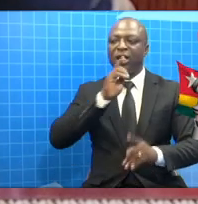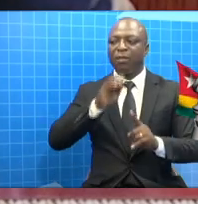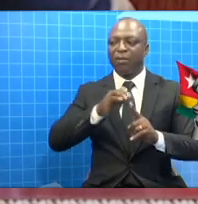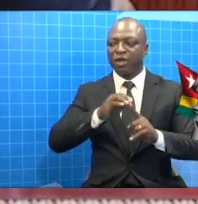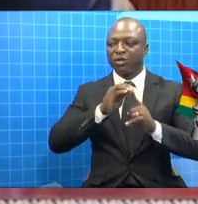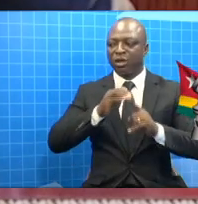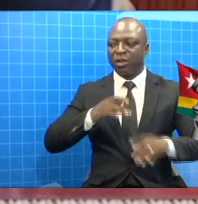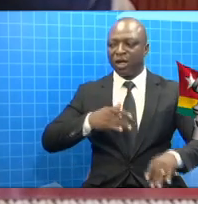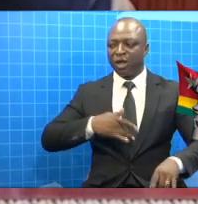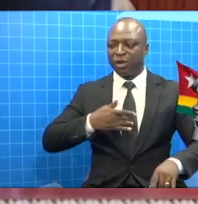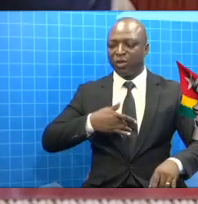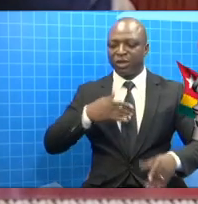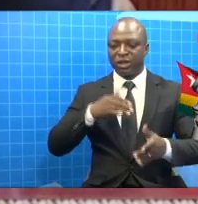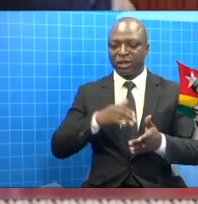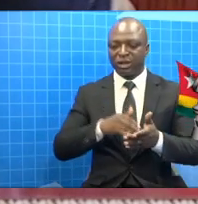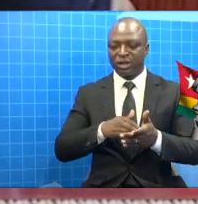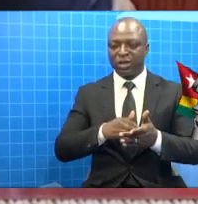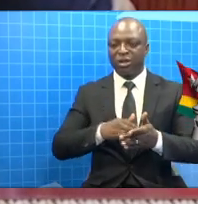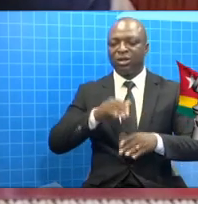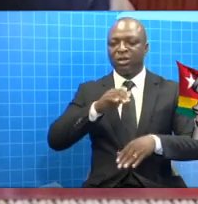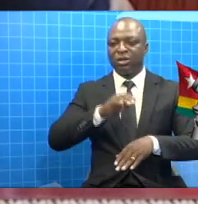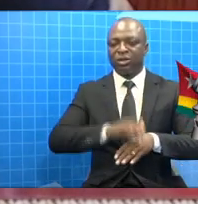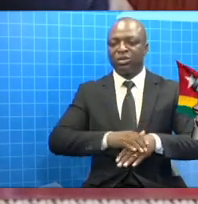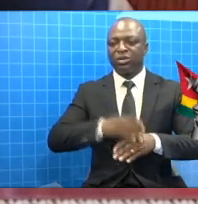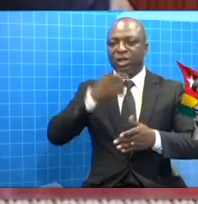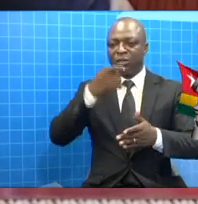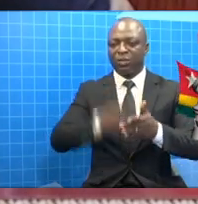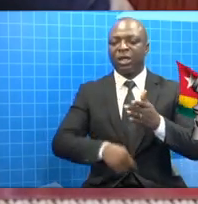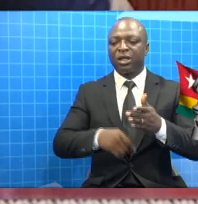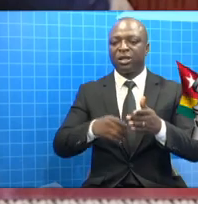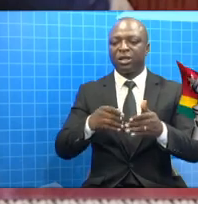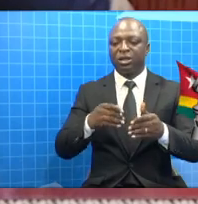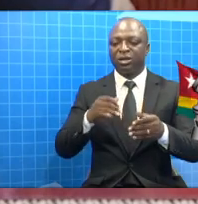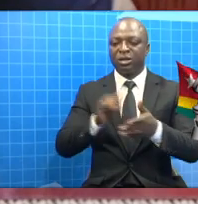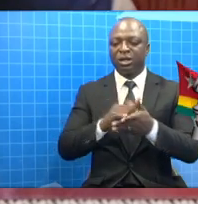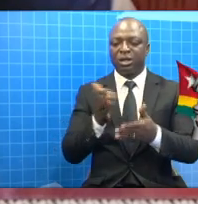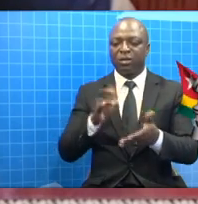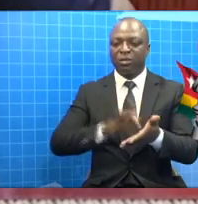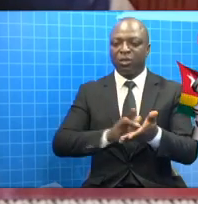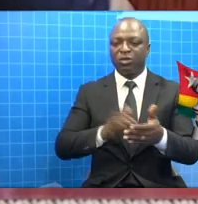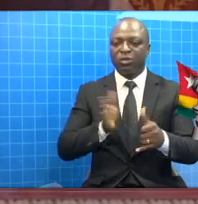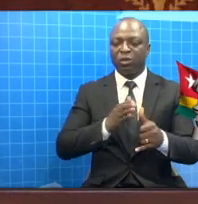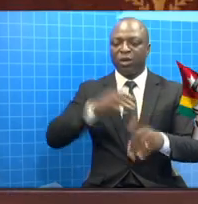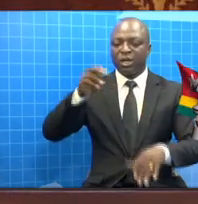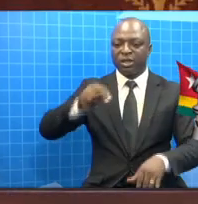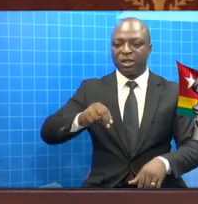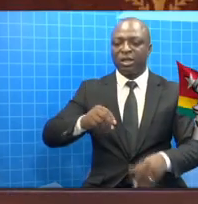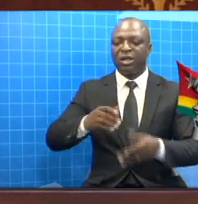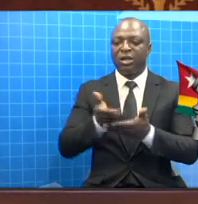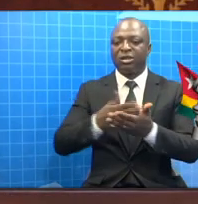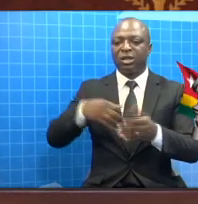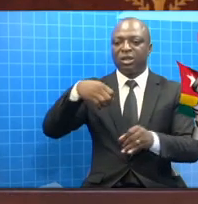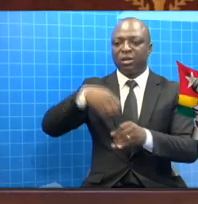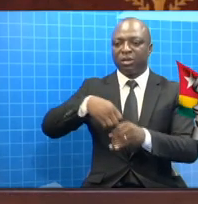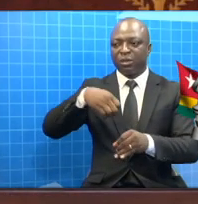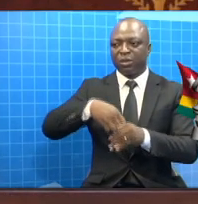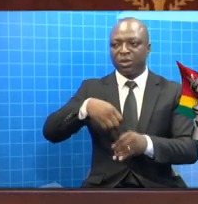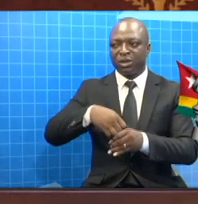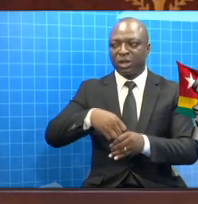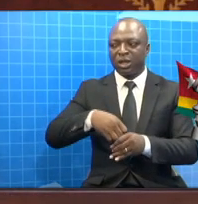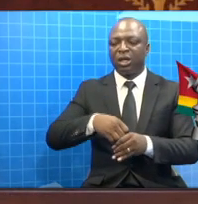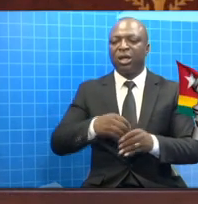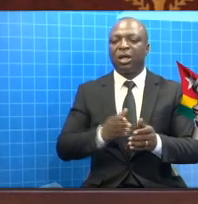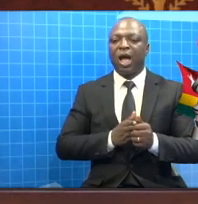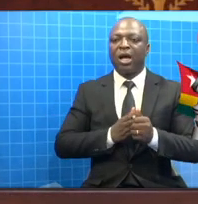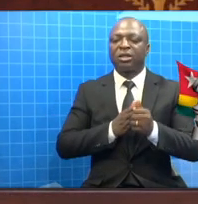particulièrement ressentie sur les prix des produits de première nécessité et des produits pétroliers et